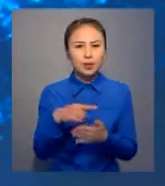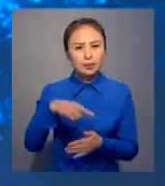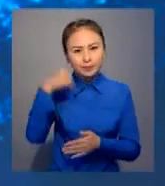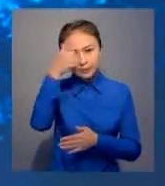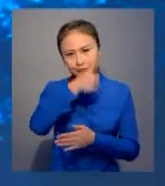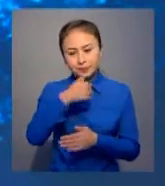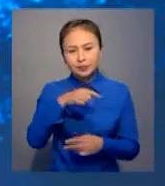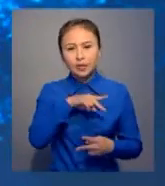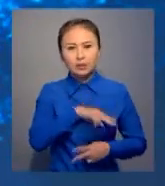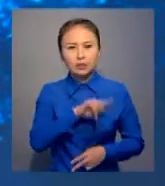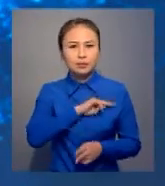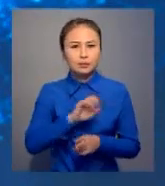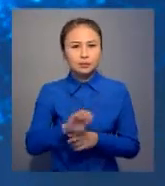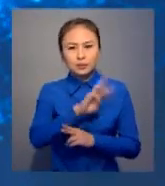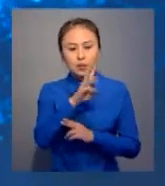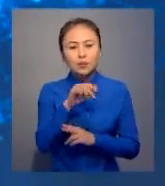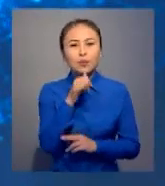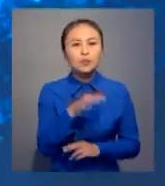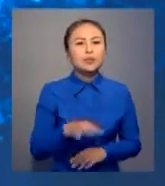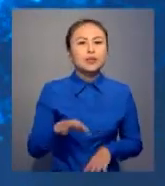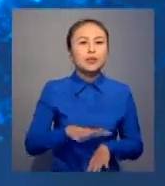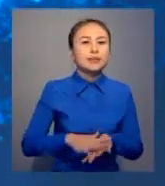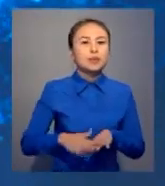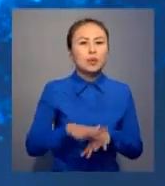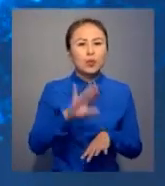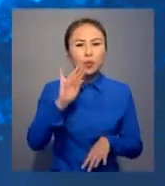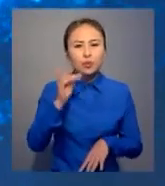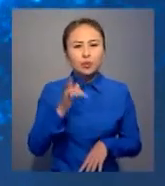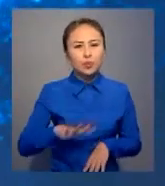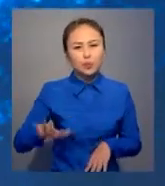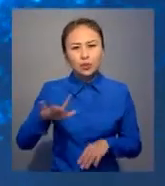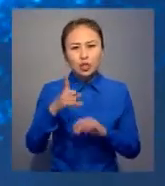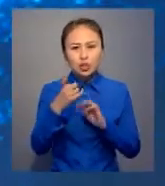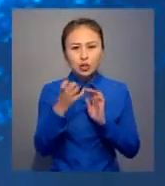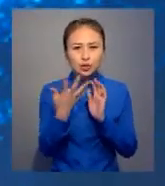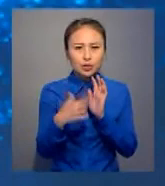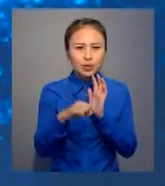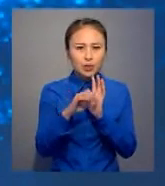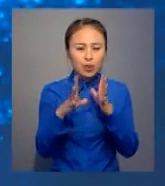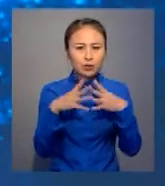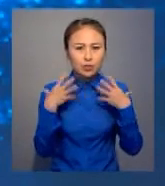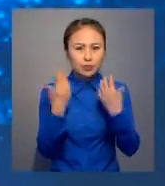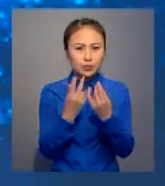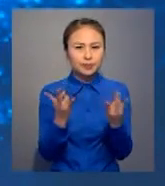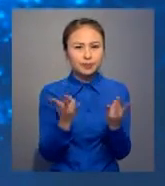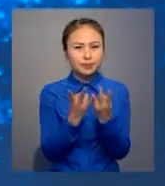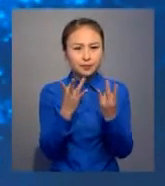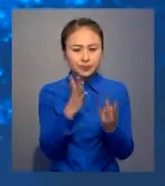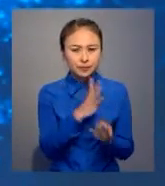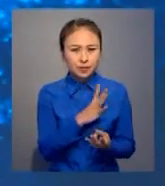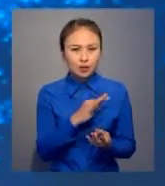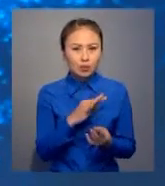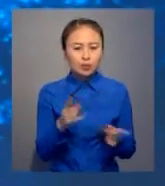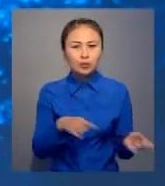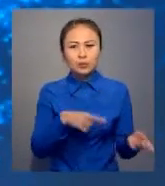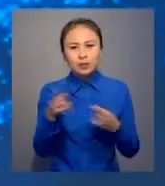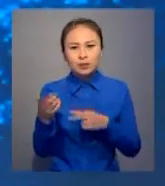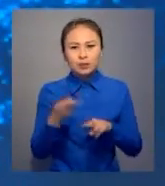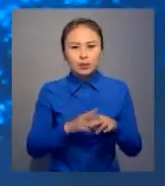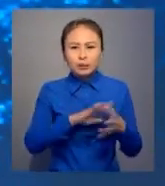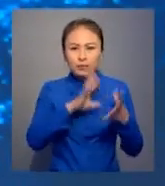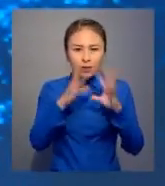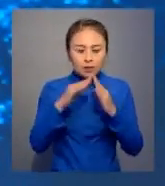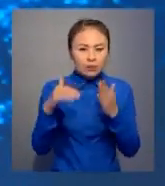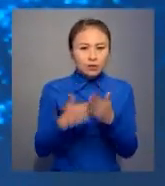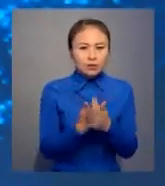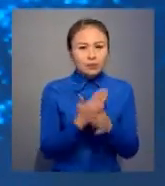Биыл еңбекпен қамту бағдарламасы бойынша Қостанай облысына еліміздің оңтүстік өңірлерінен 156 отбасы қоныс аударды. Көшіп